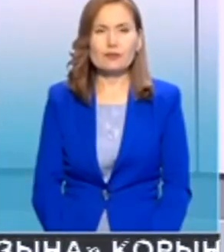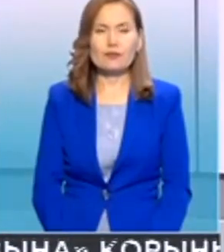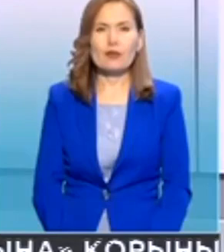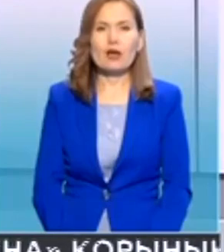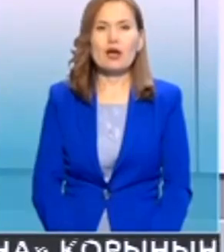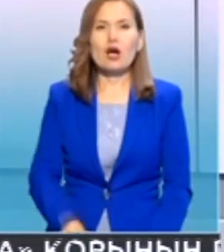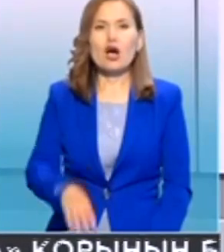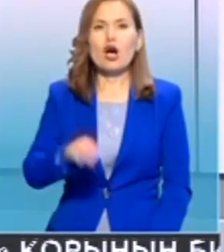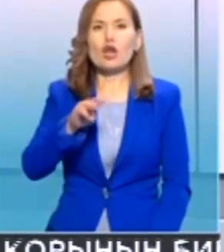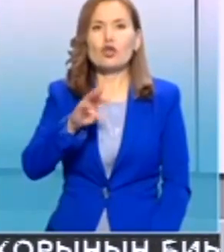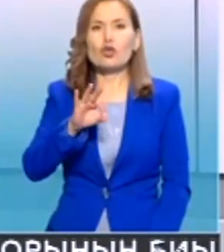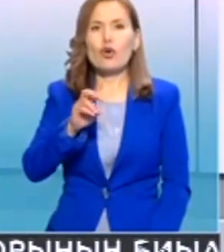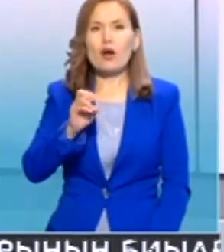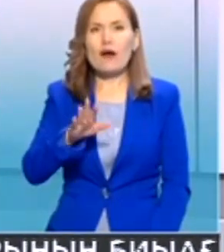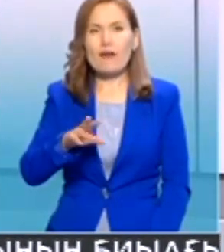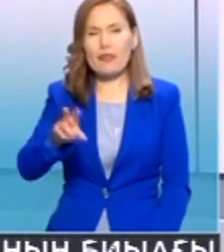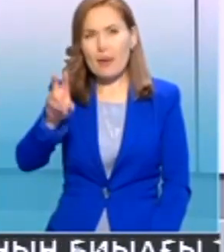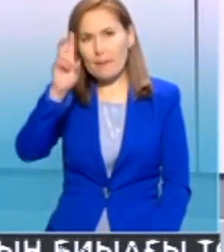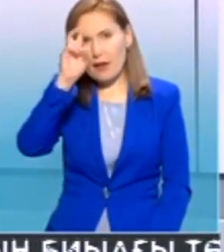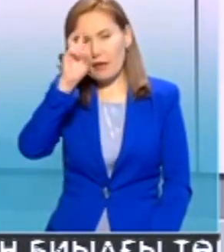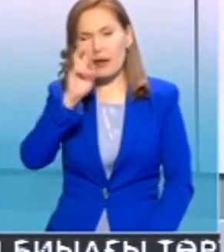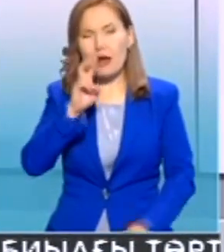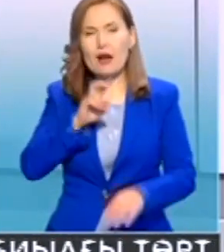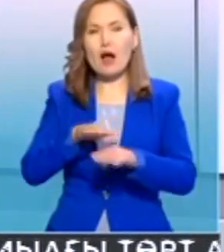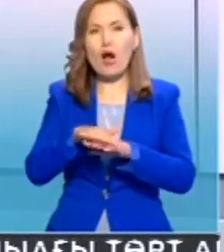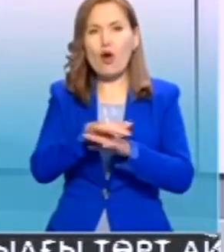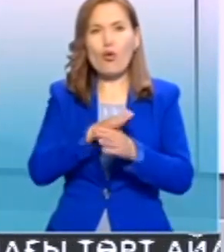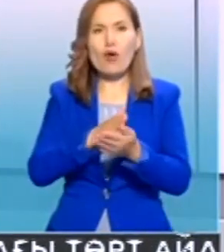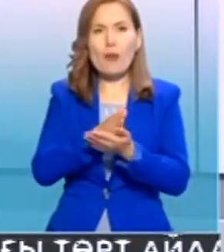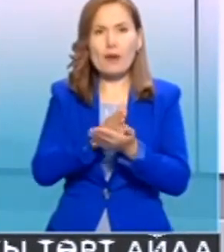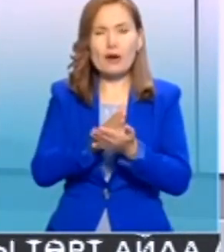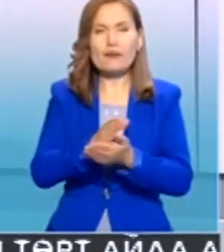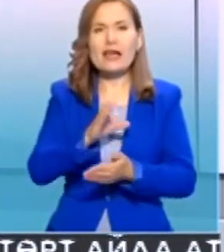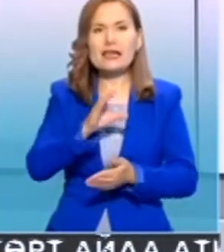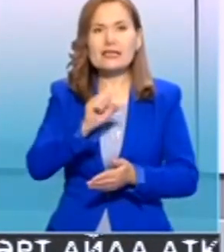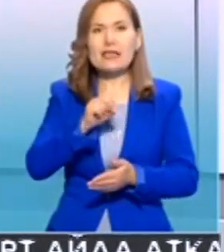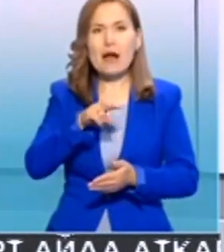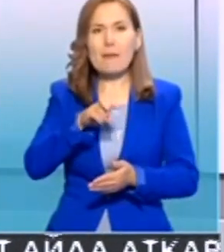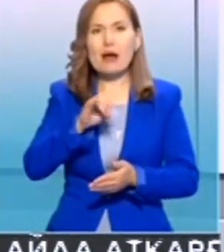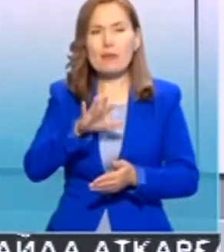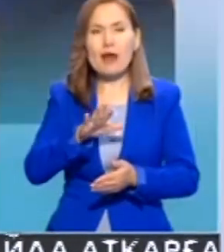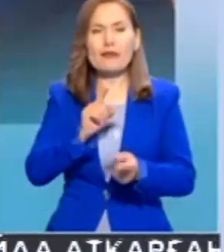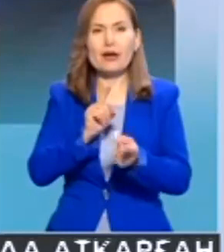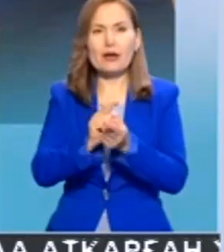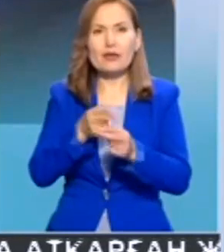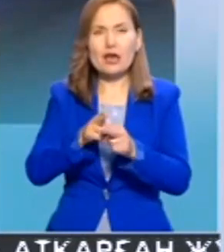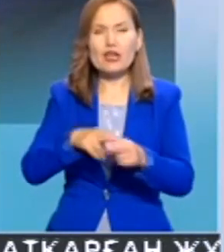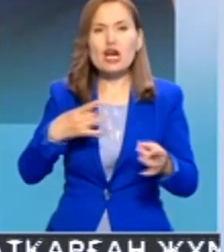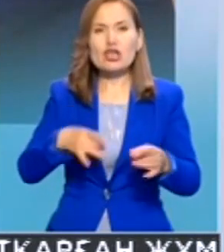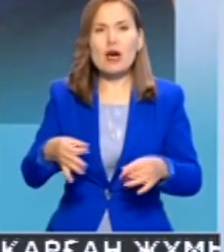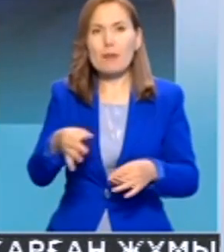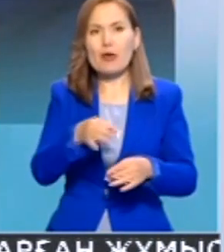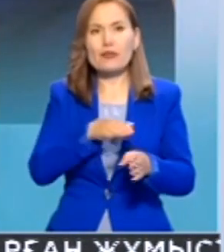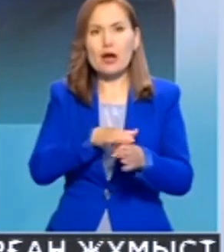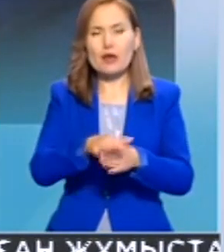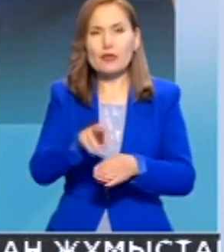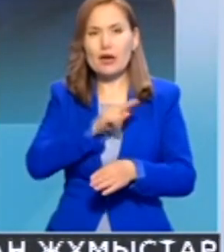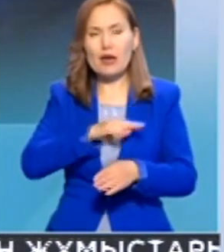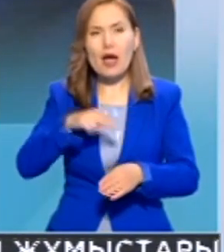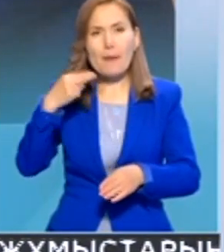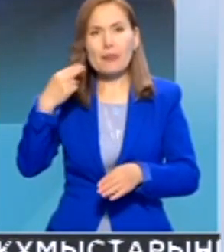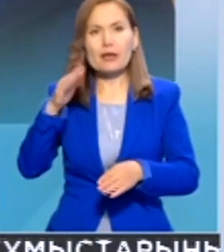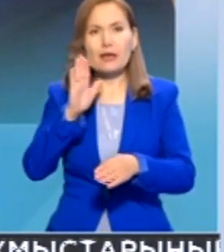Сондай-ақ Қасым-Жомарт Тоқаев мемлекет және қоғам қайраткері Бердібек Сапарбаевты қабылдады. Ол өзі қызмет атқарған Жамбыл облысында орындалып жатқан